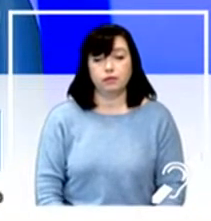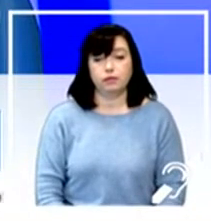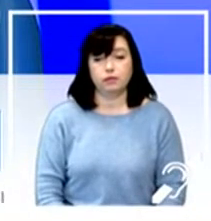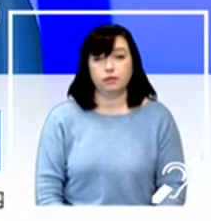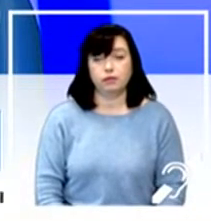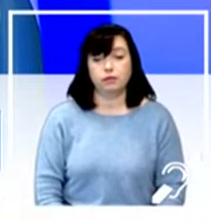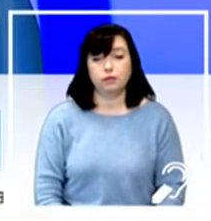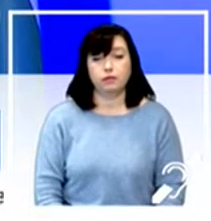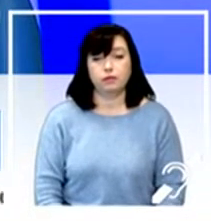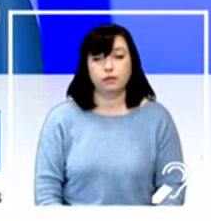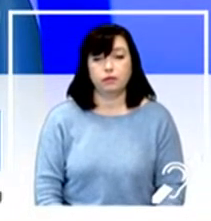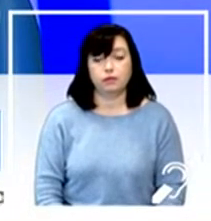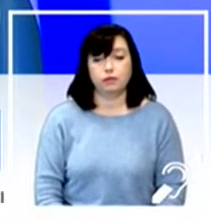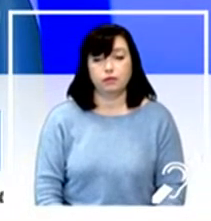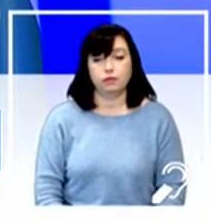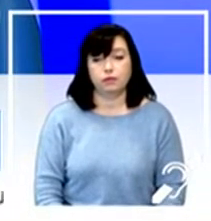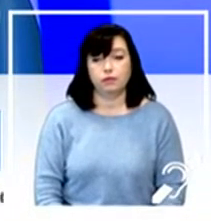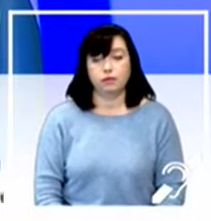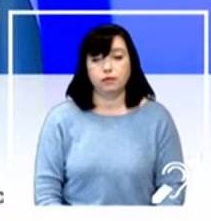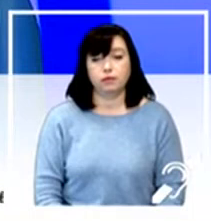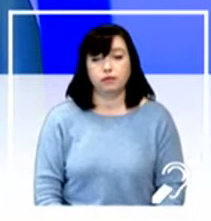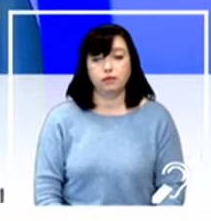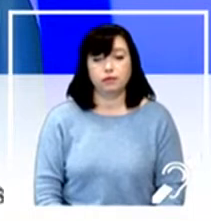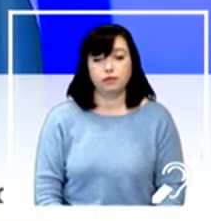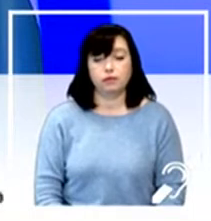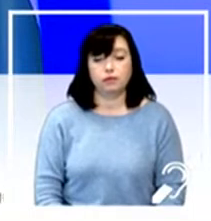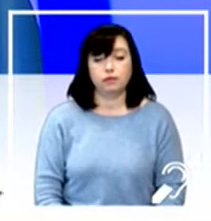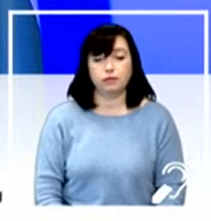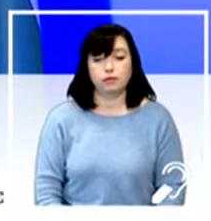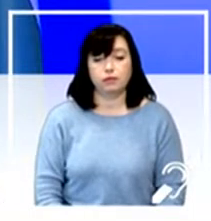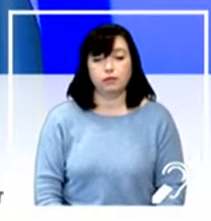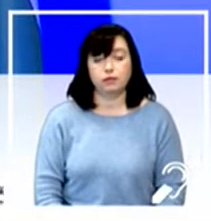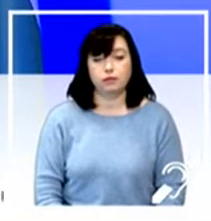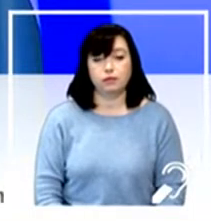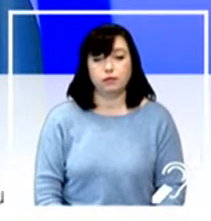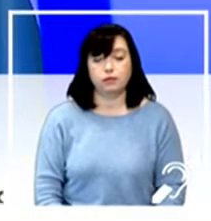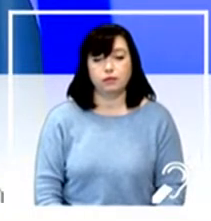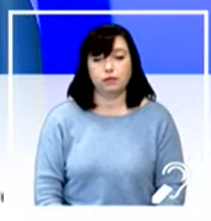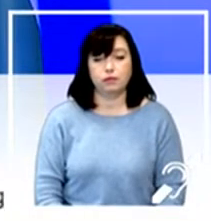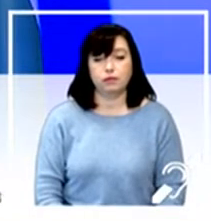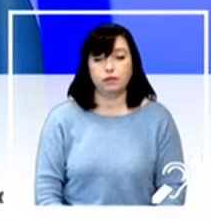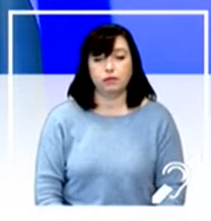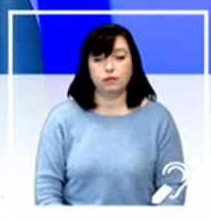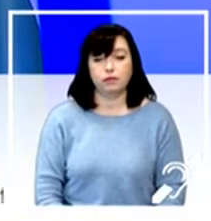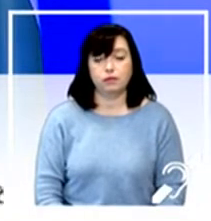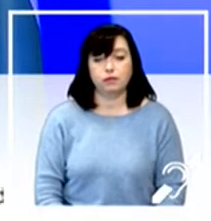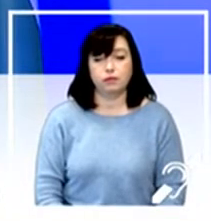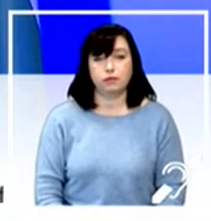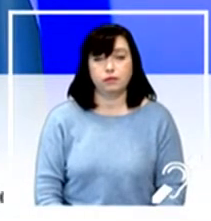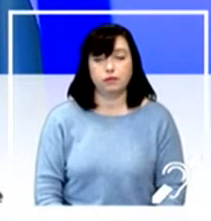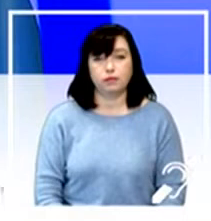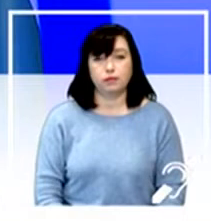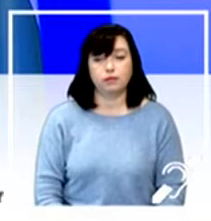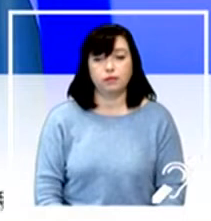the cardinal reform of justice in our country. Active monitoring control of its functioning.